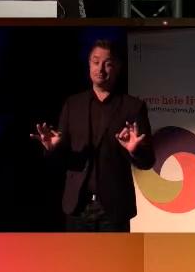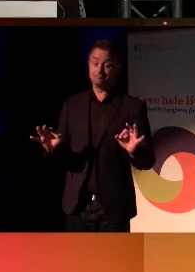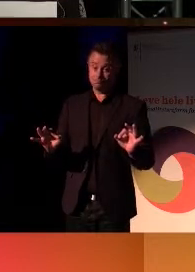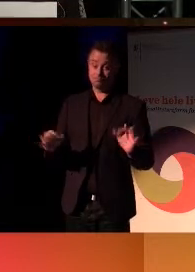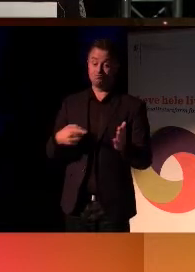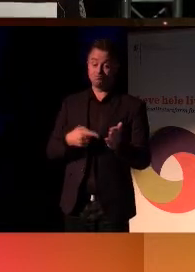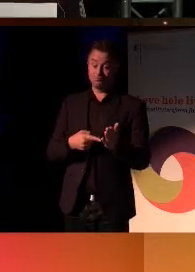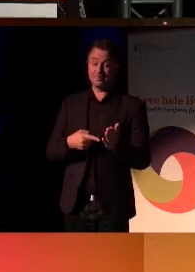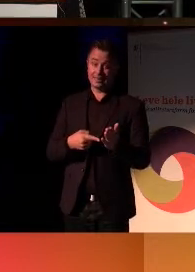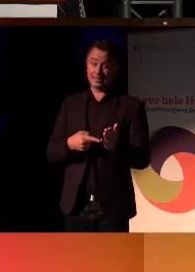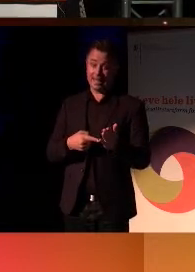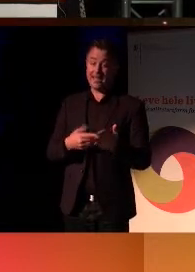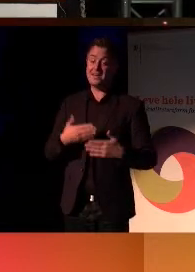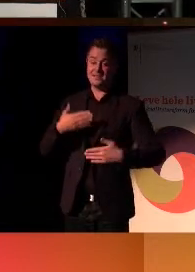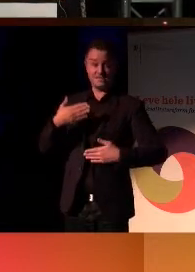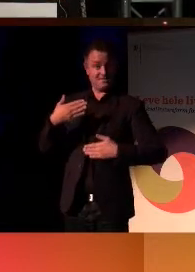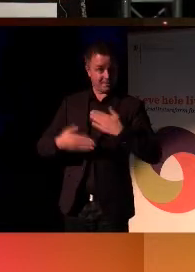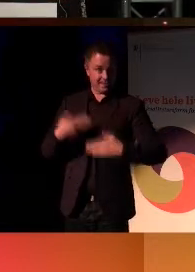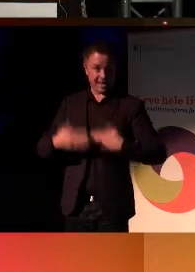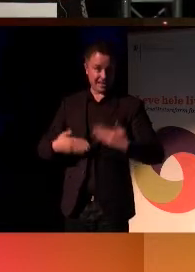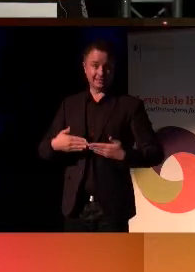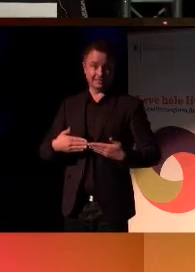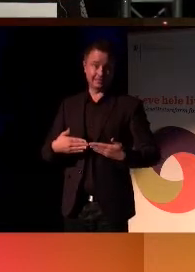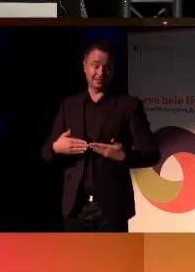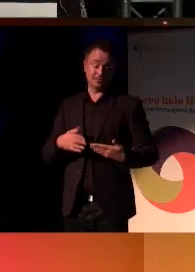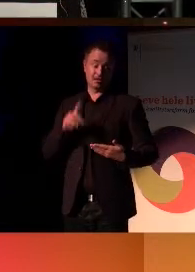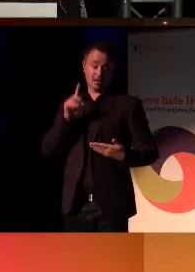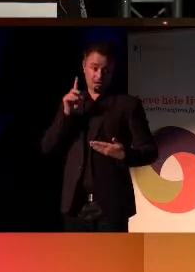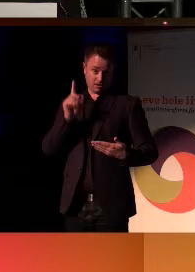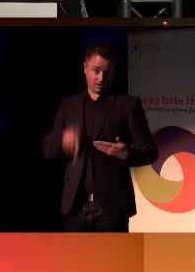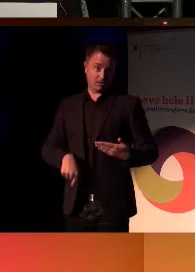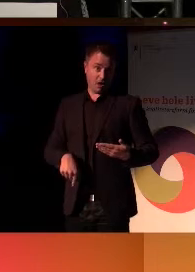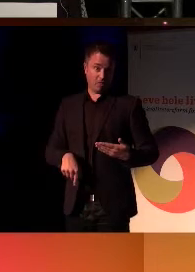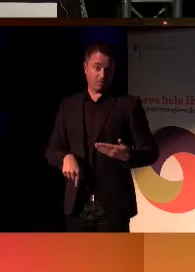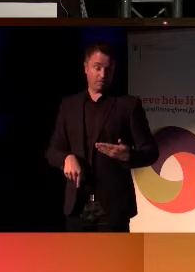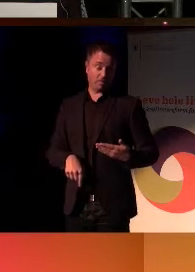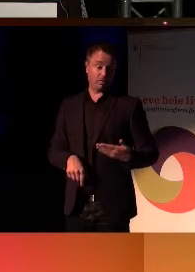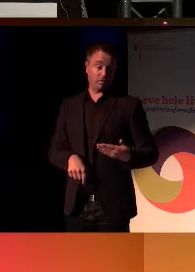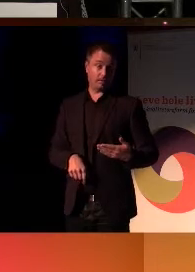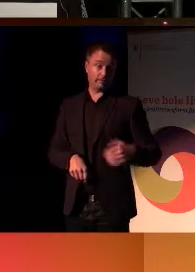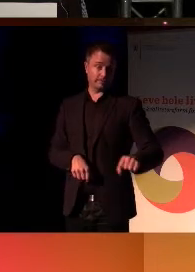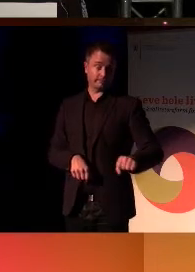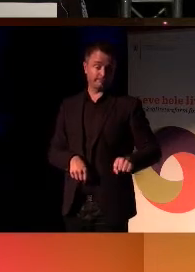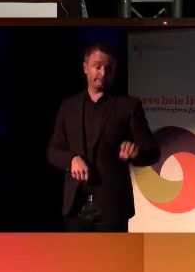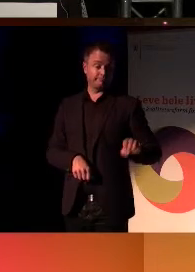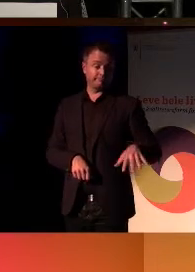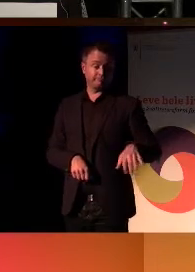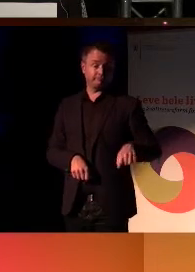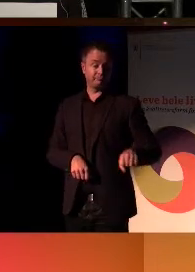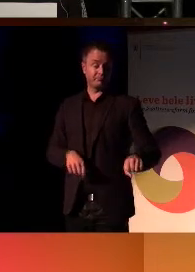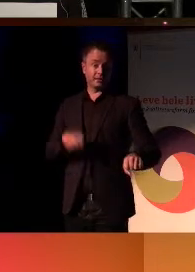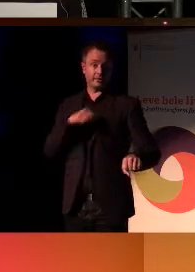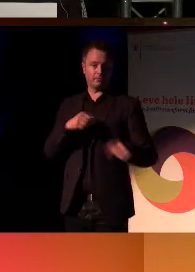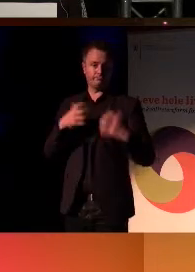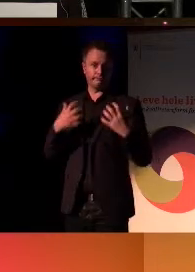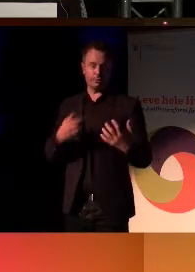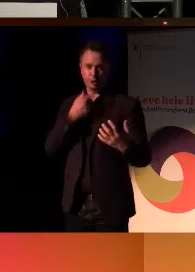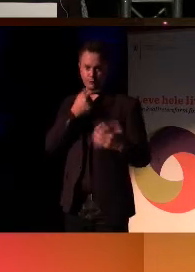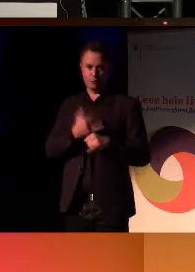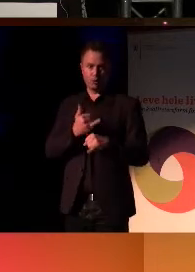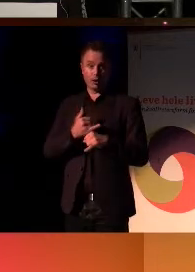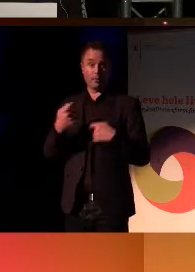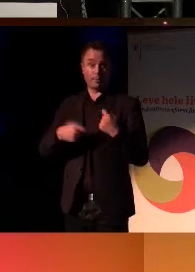fortsatt helt godt egnet til en skrivebordsskuff hvis vi ikke vet hvordan. Og dessverre så er kanskje